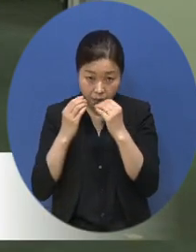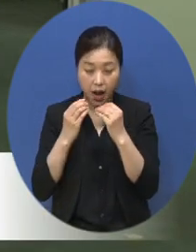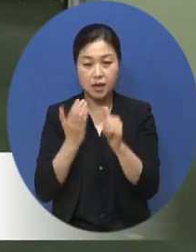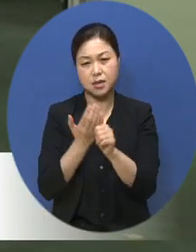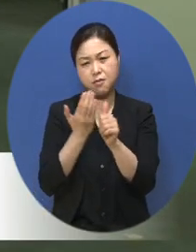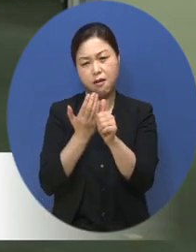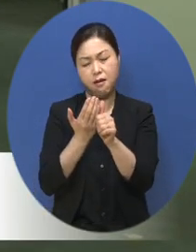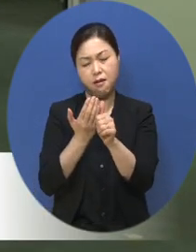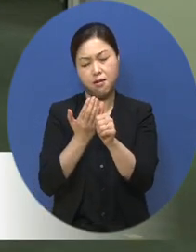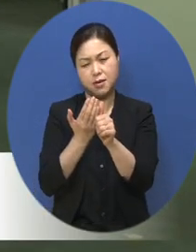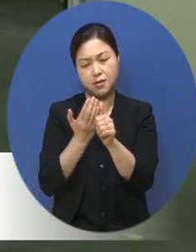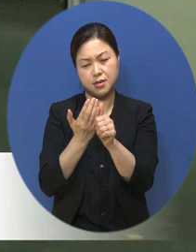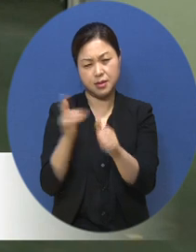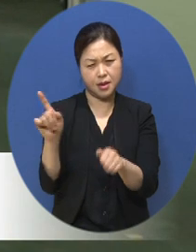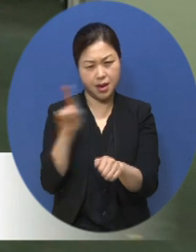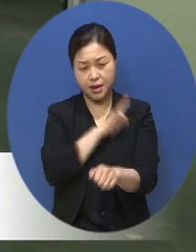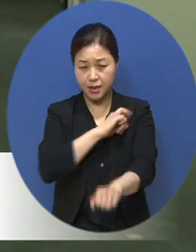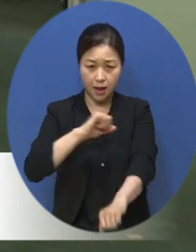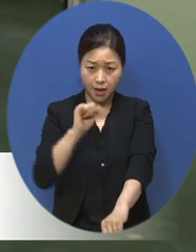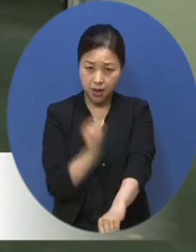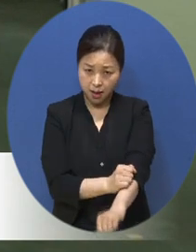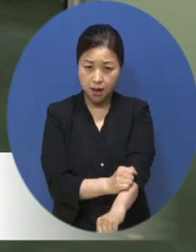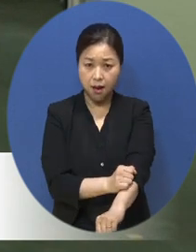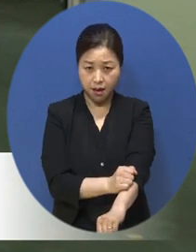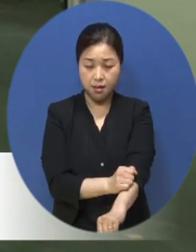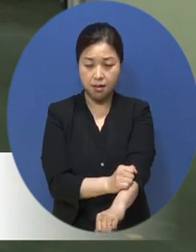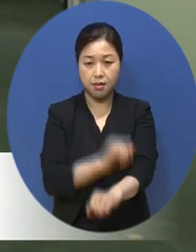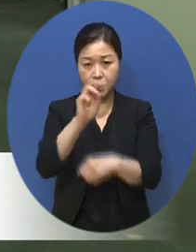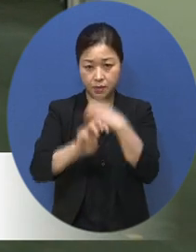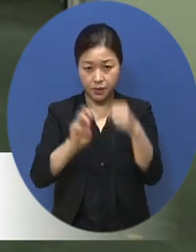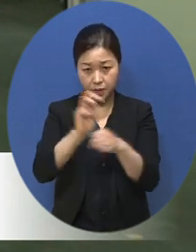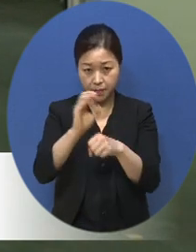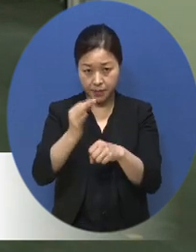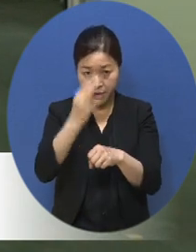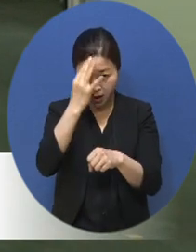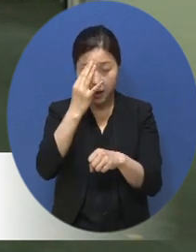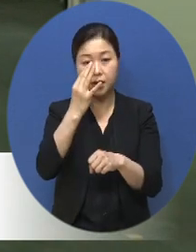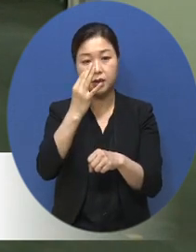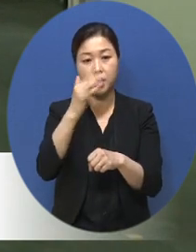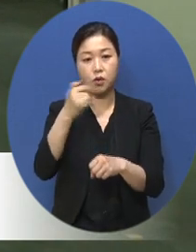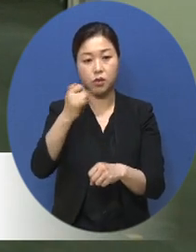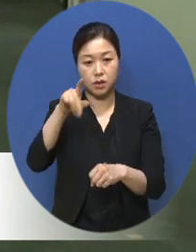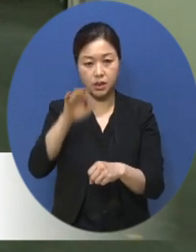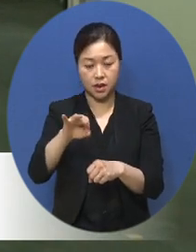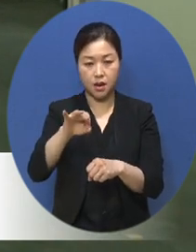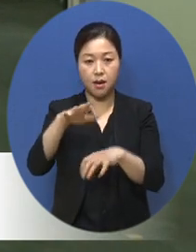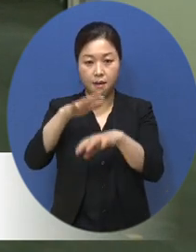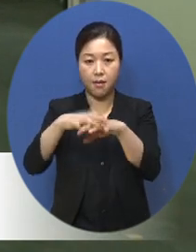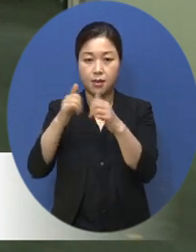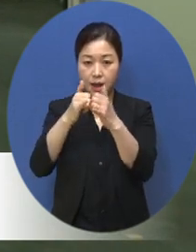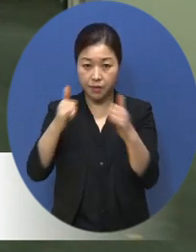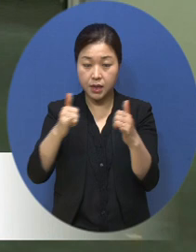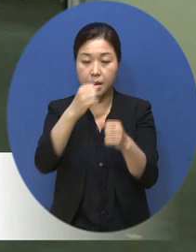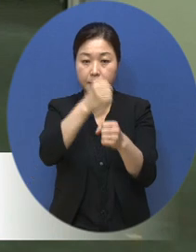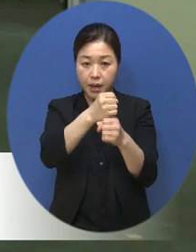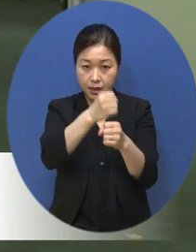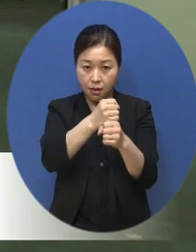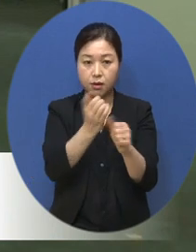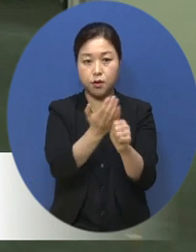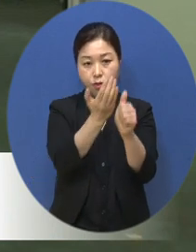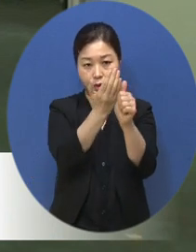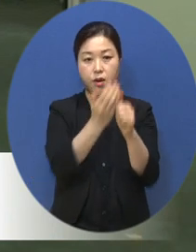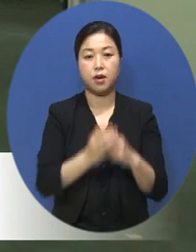짓는 30년 노하우를 가진 고창 농민들이 만든 최고의 명품 고창 수박입니다. 소비자